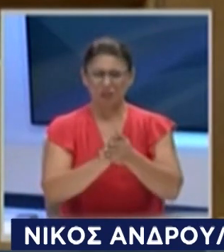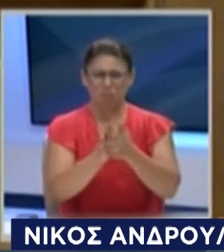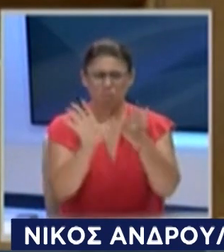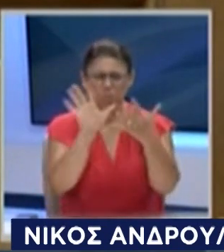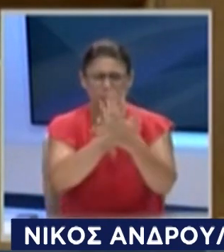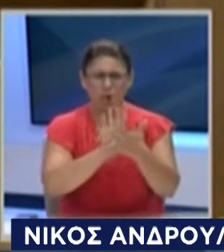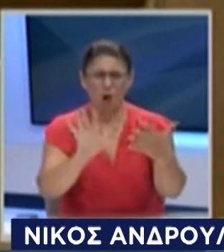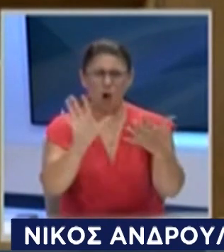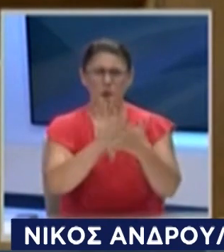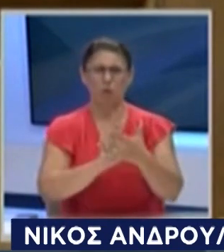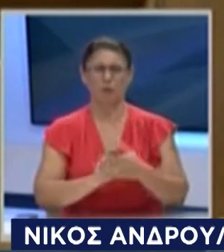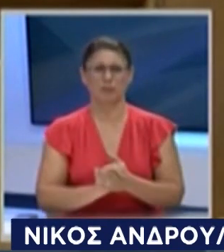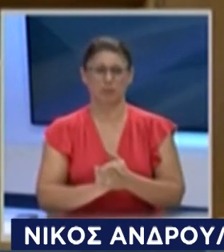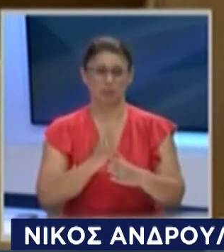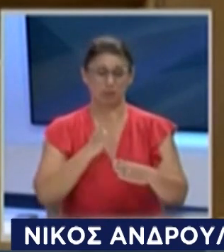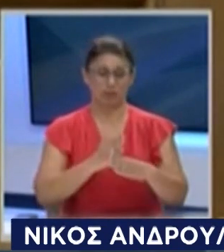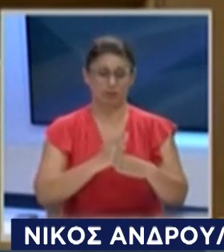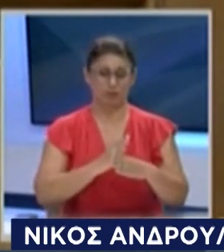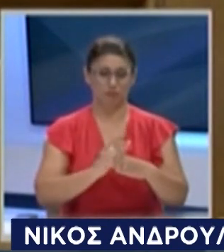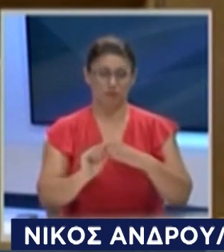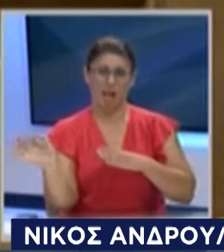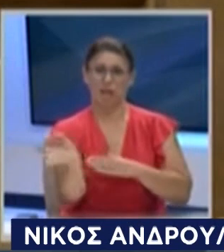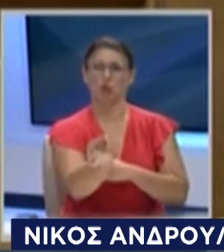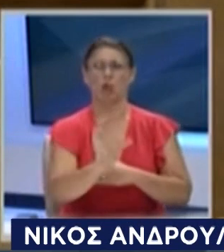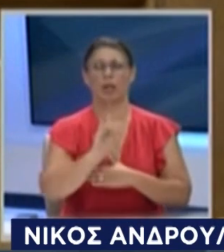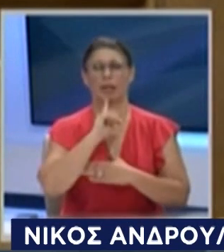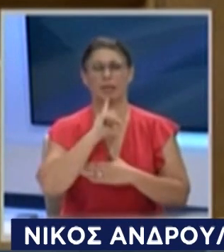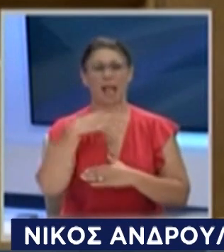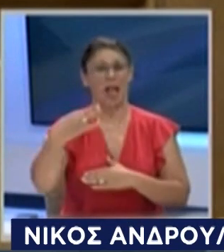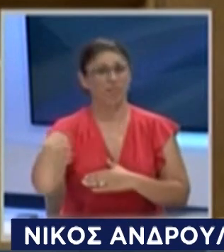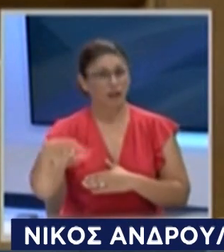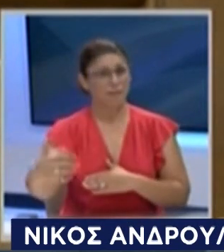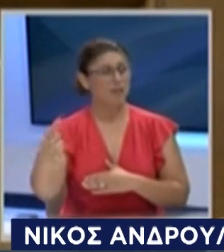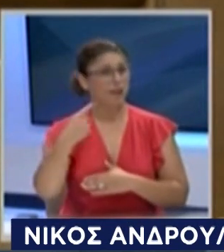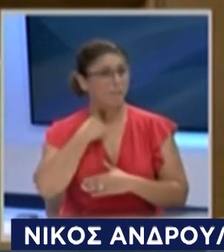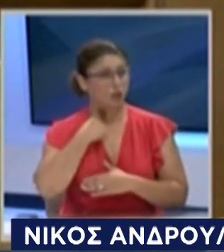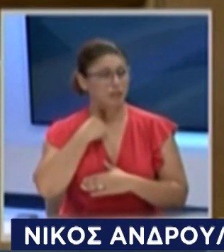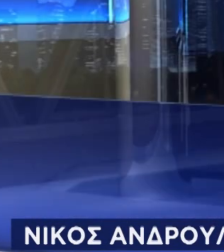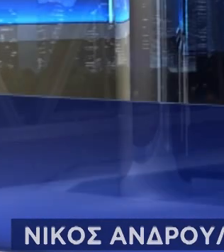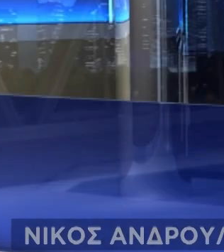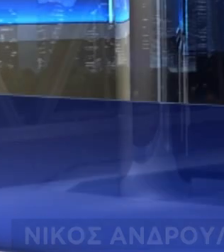φωλούρες, για να κρύψετε τις αστοχίες, τις αδυναμίες, τις αποτυχίες.